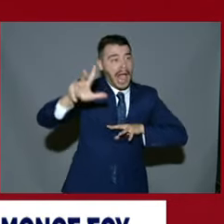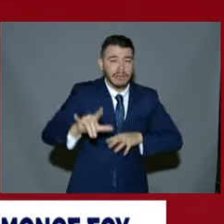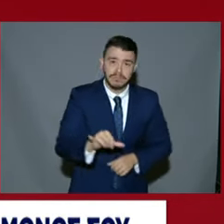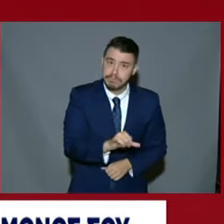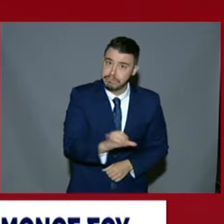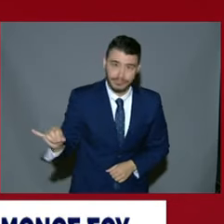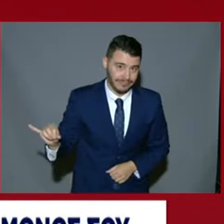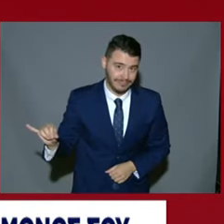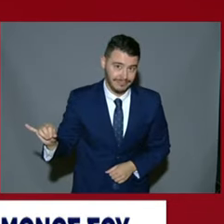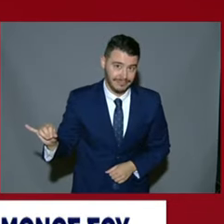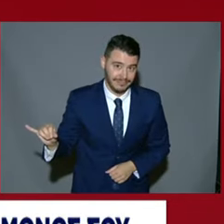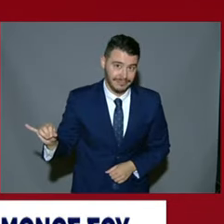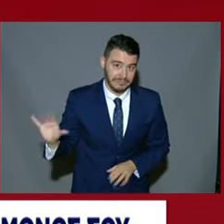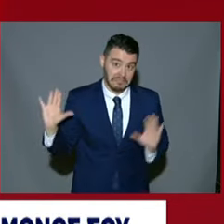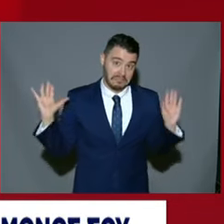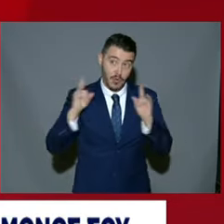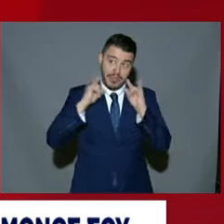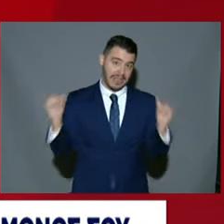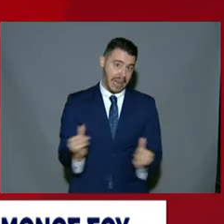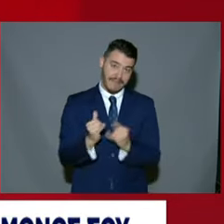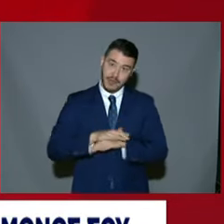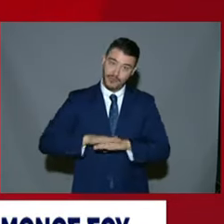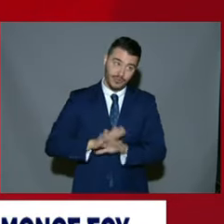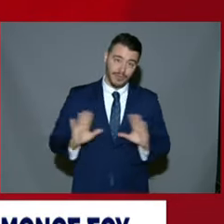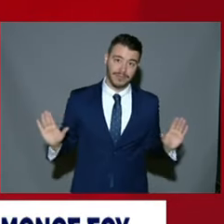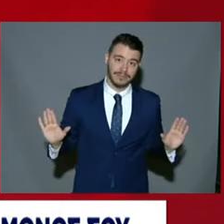μερικά χρόνια. Δεν το κατανοώ.